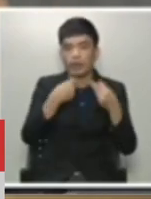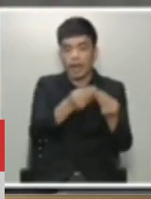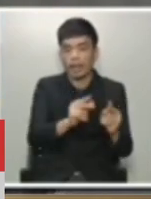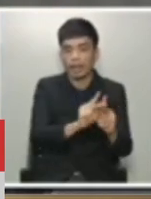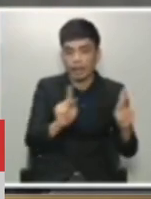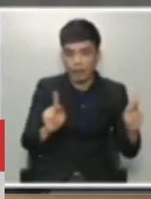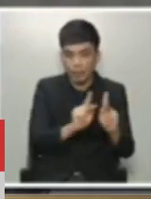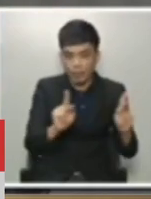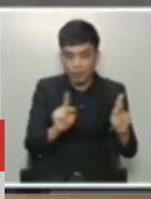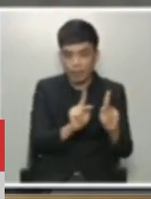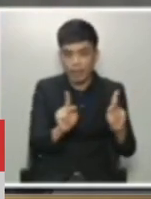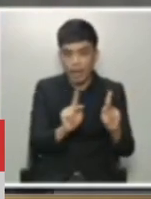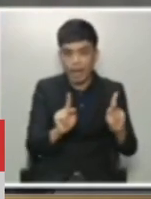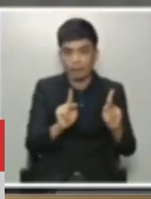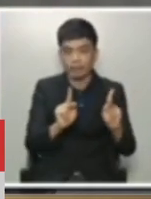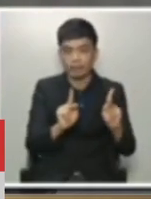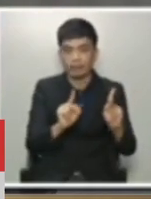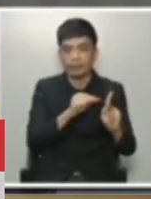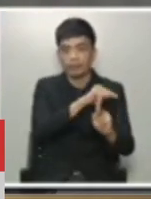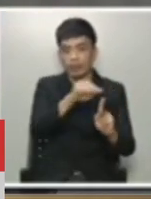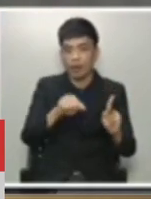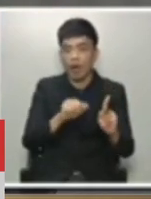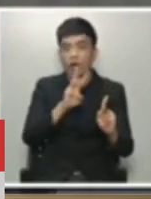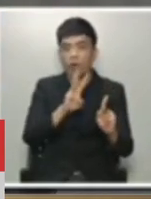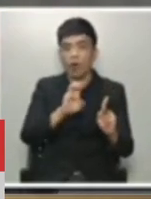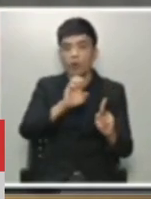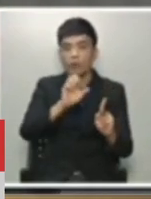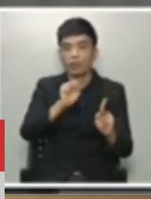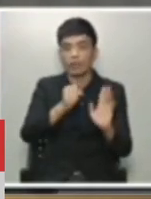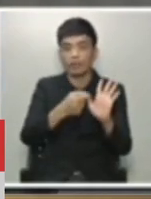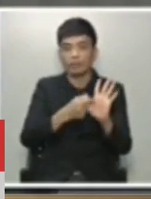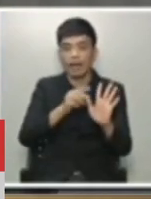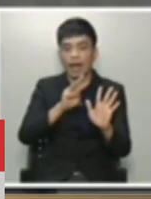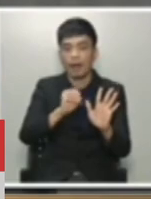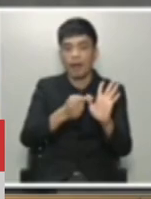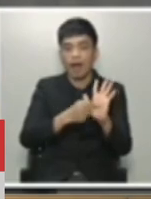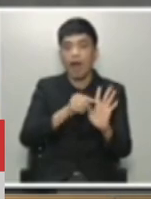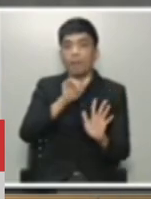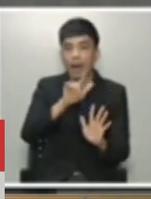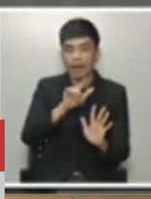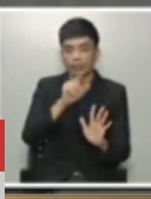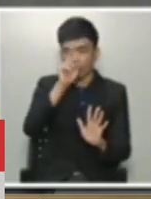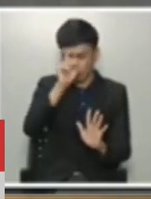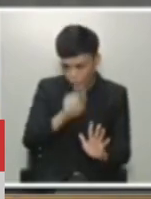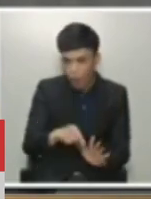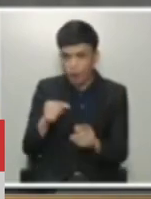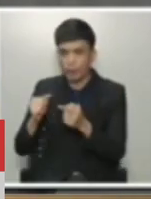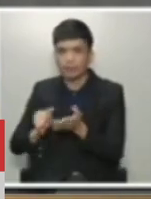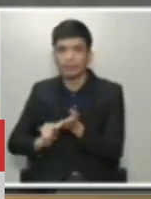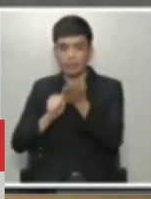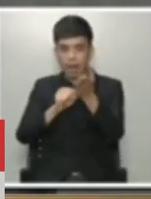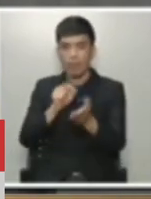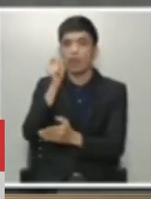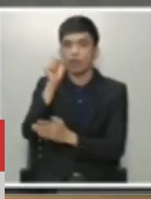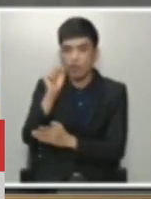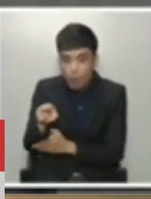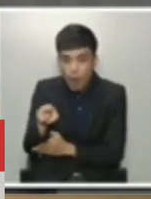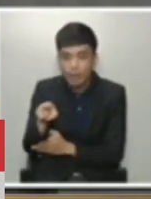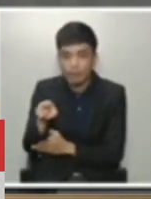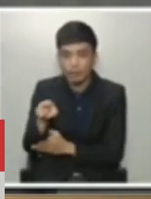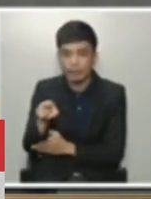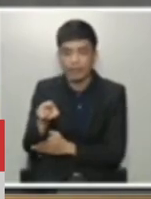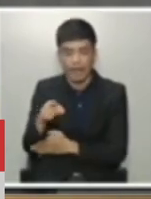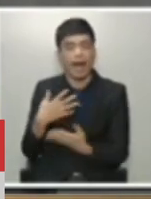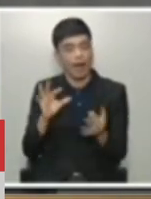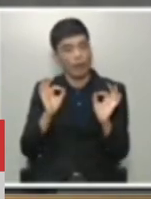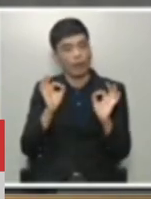มันขัดในตัวมันเองมันต้องเสนอพิจารณาเป็นเรื่องด่วนครับส่วนข้อเสนอว่าในระยะกลางระยะยาว